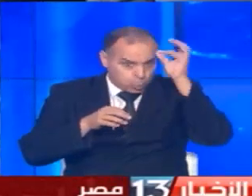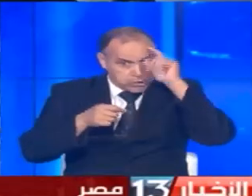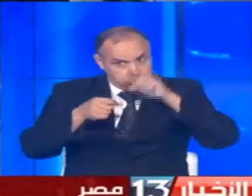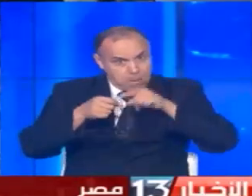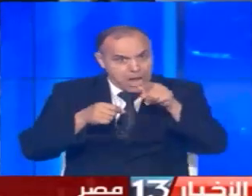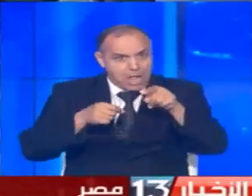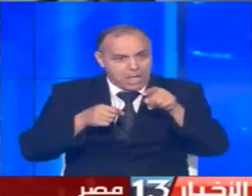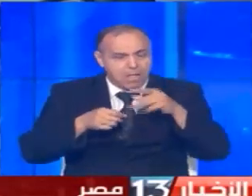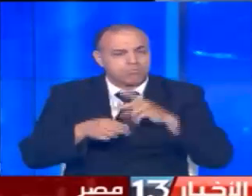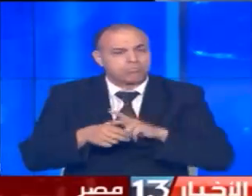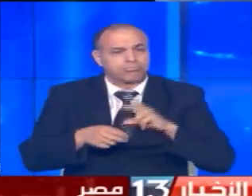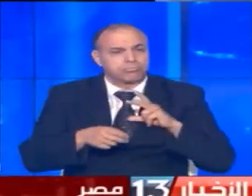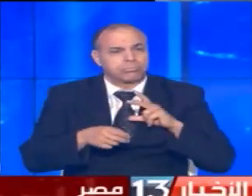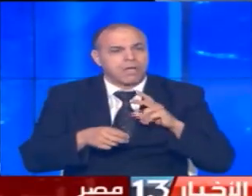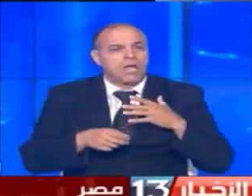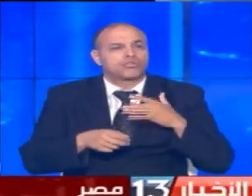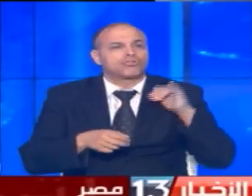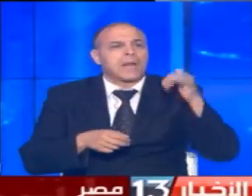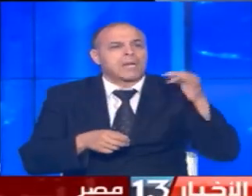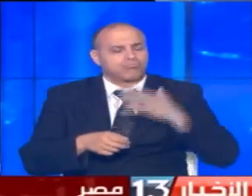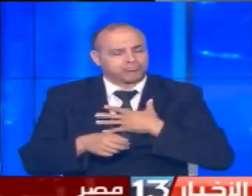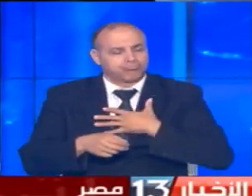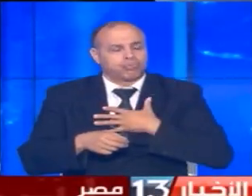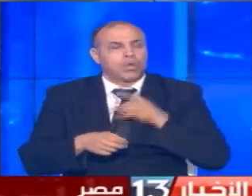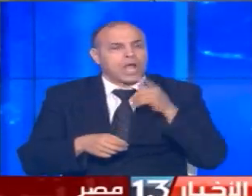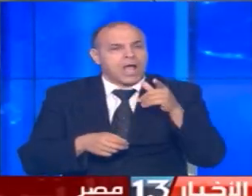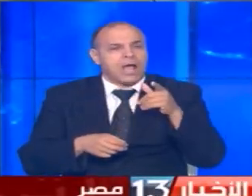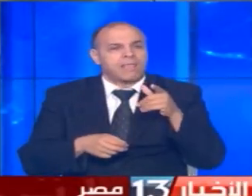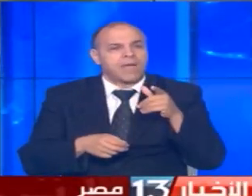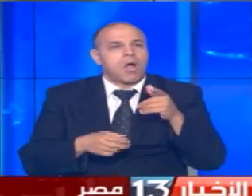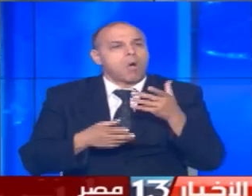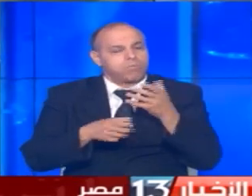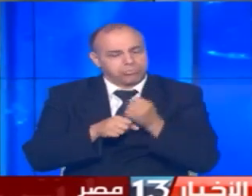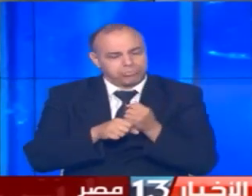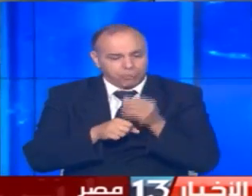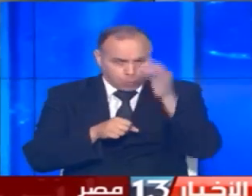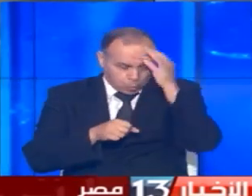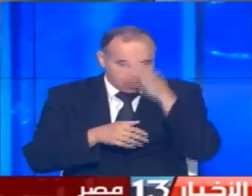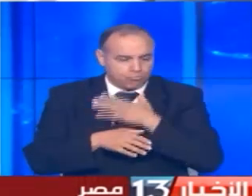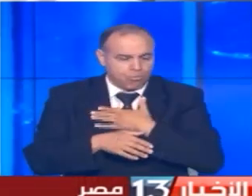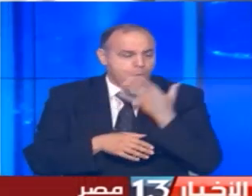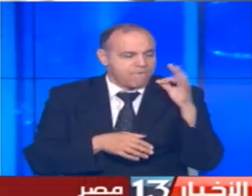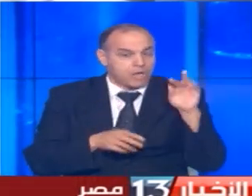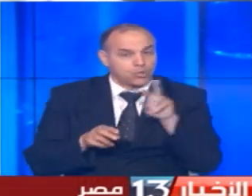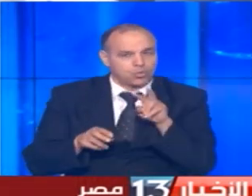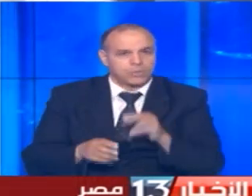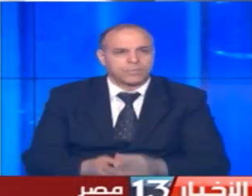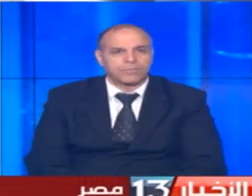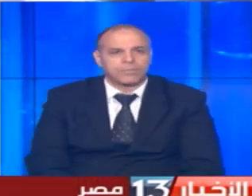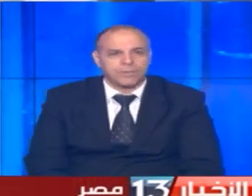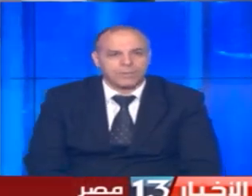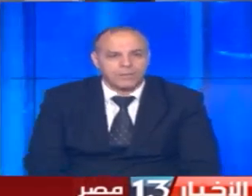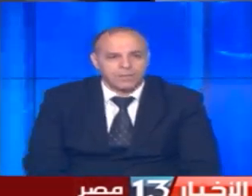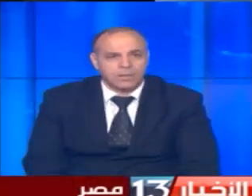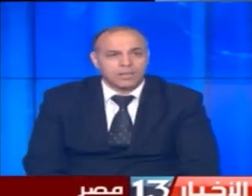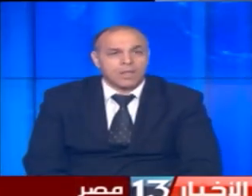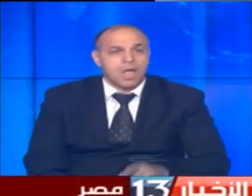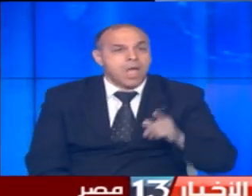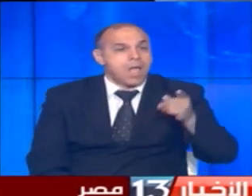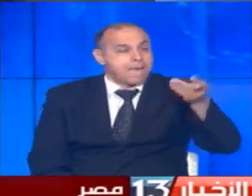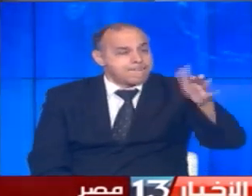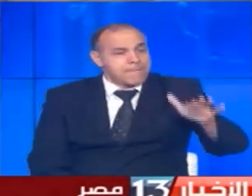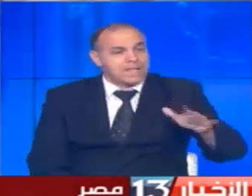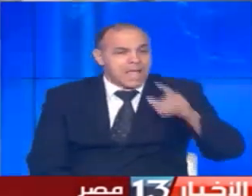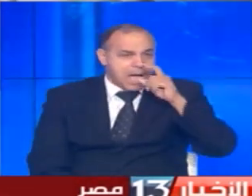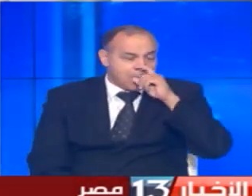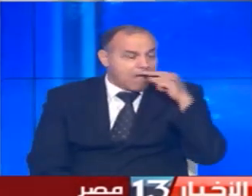كان يعتز بها الفنان الراحل كثيرا حيث نال عن أدواره جوائز في تونس وفرنسا. خلف فقيد السينما